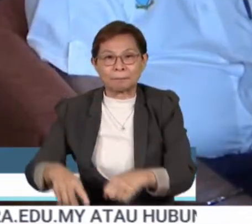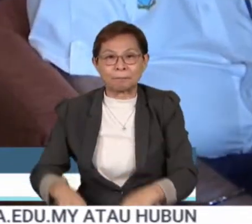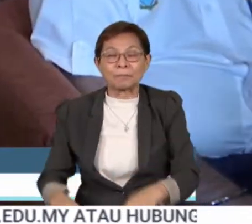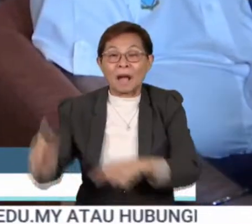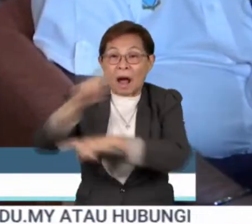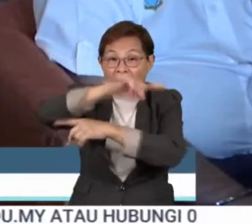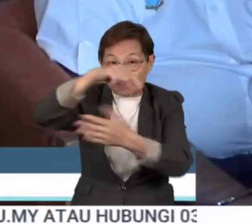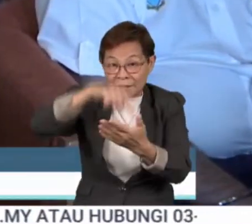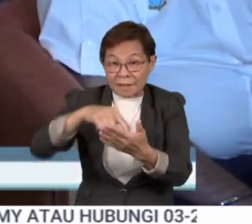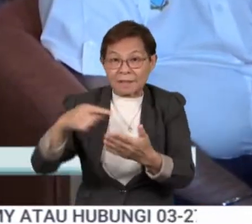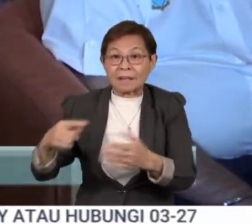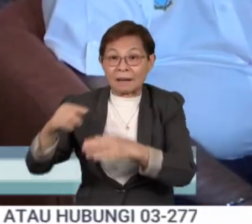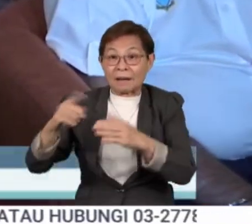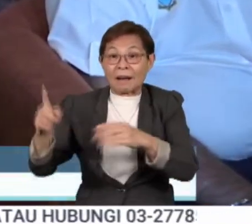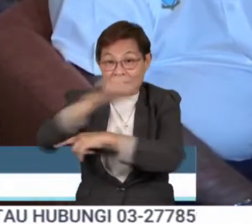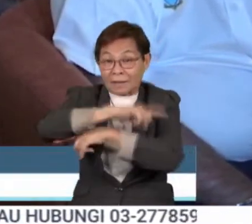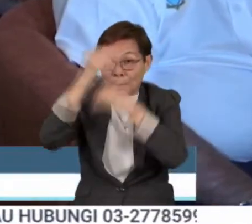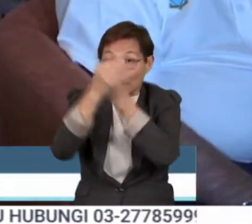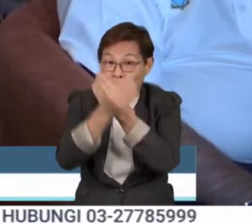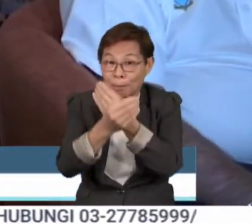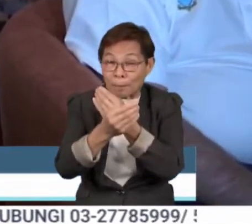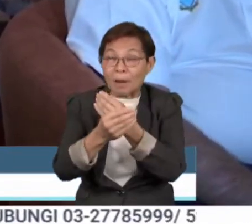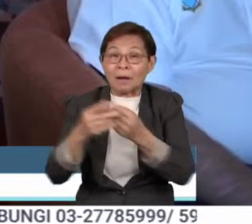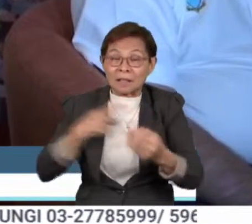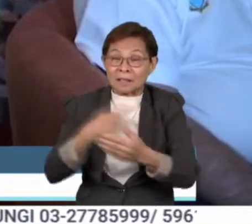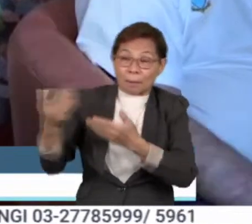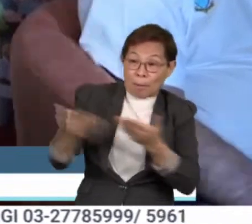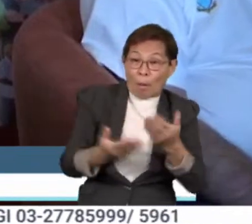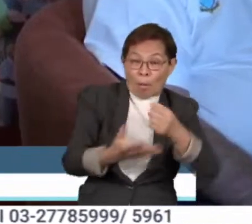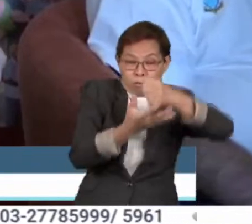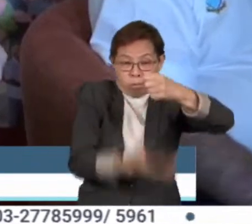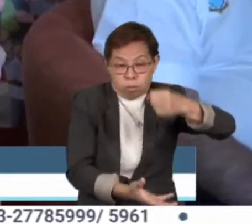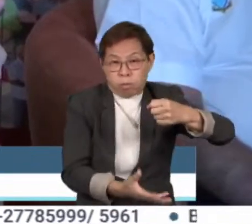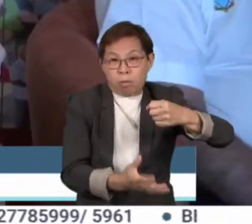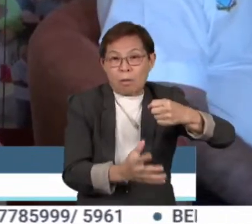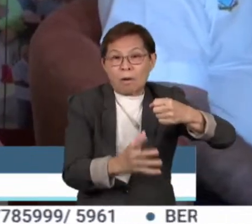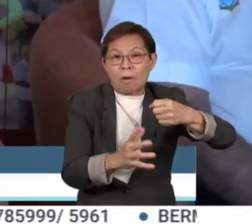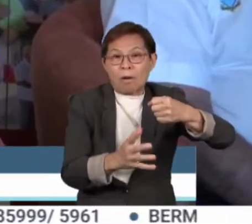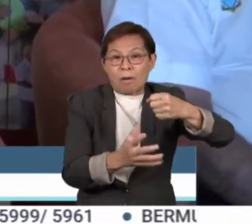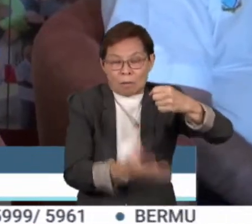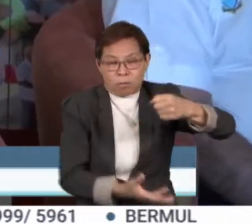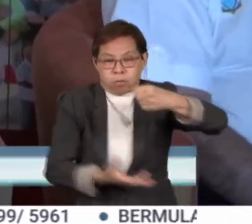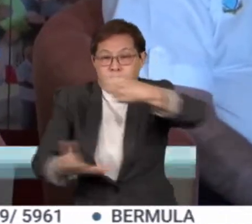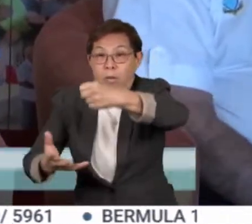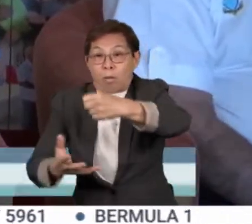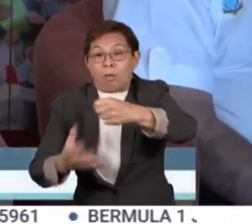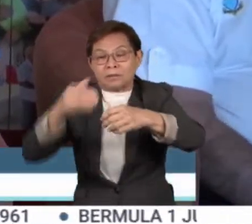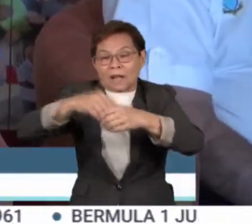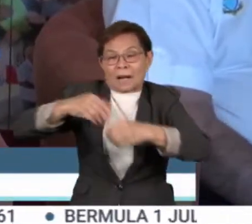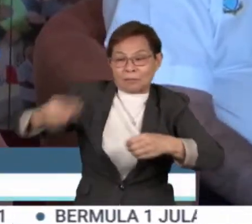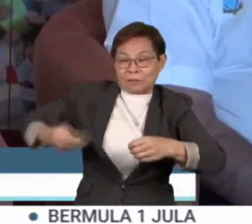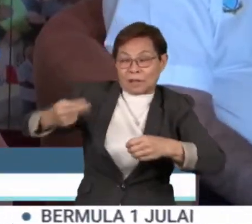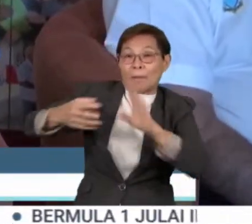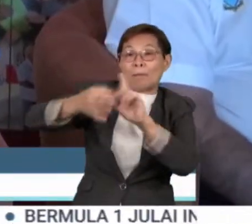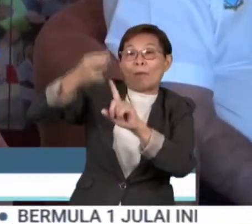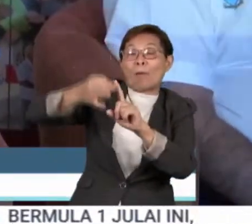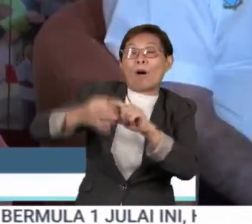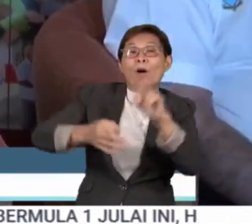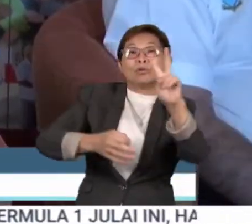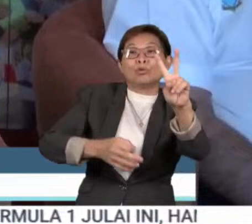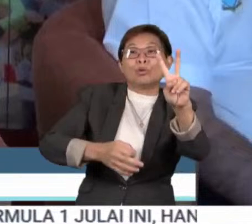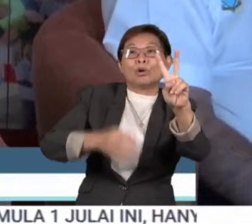Hari ini kita membawa peruntukan PPR yang paling besar dalam sejarah Pulau Pinang sebanyak